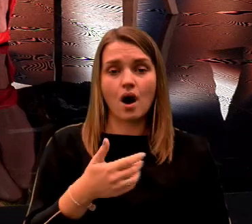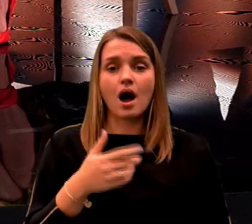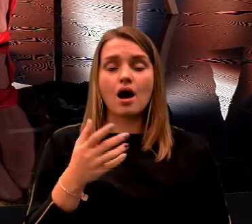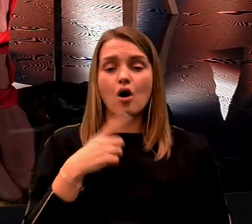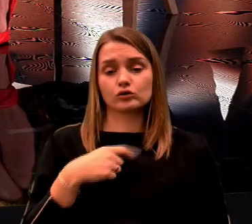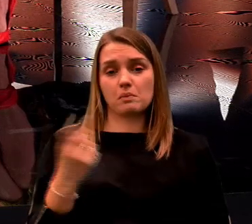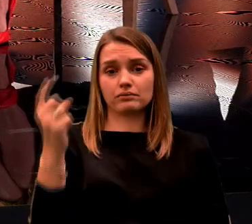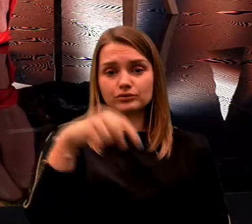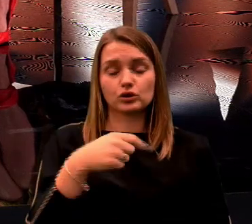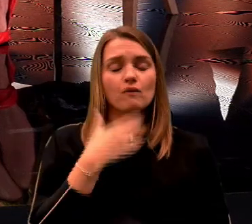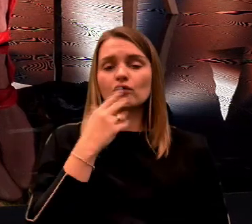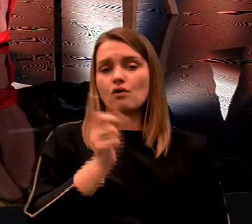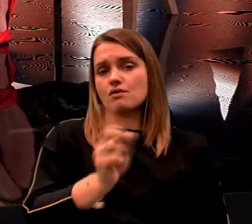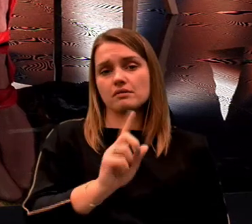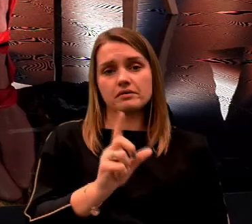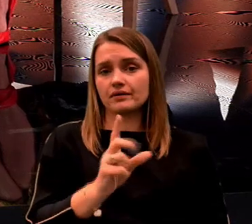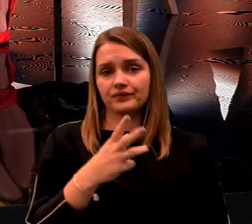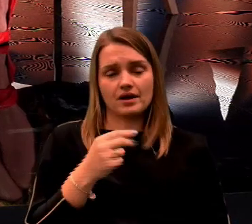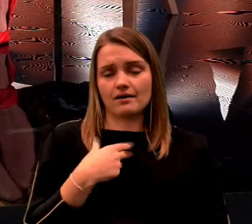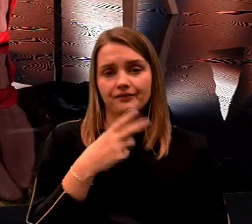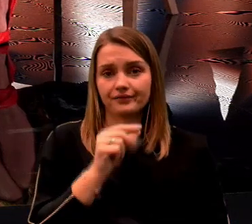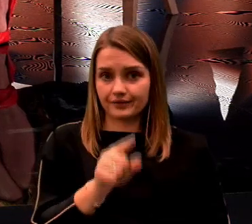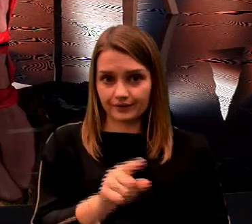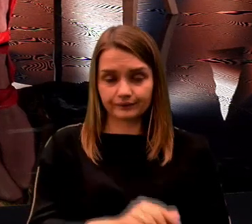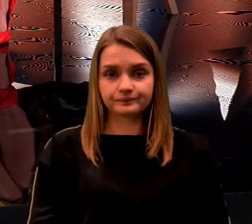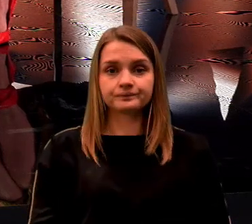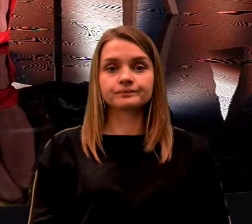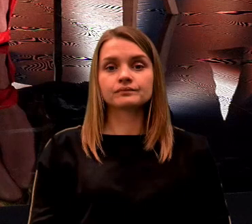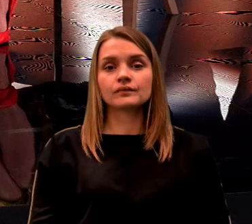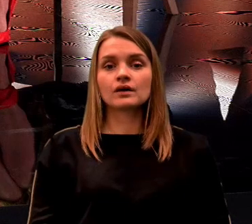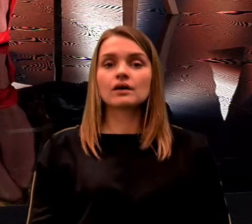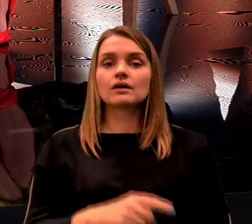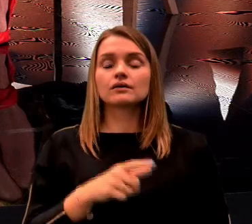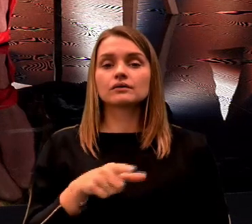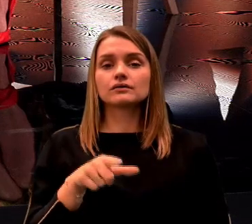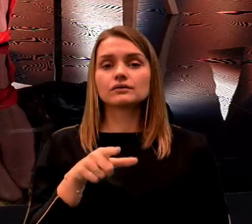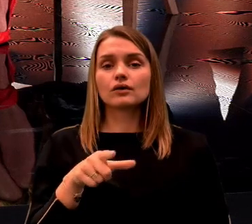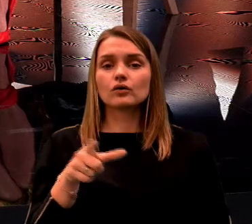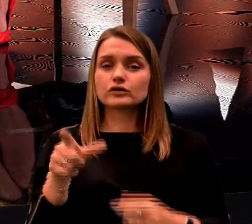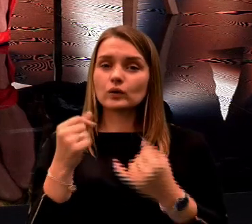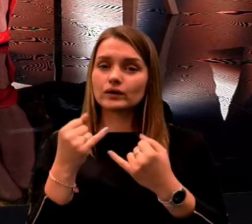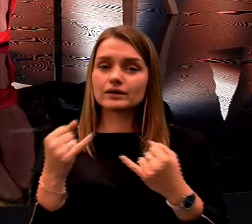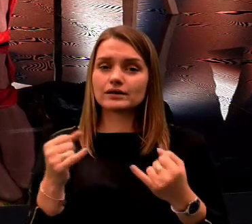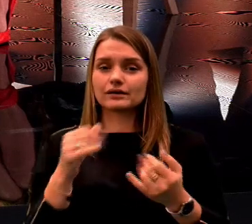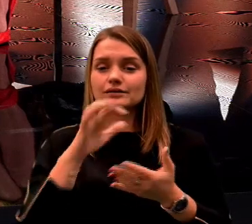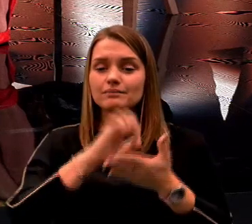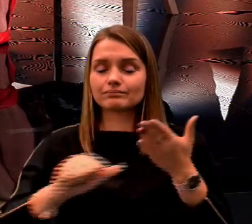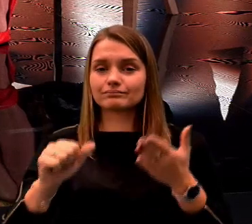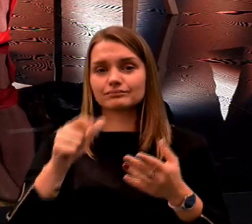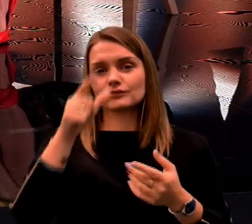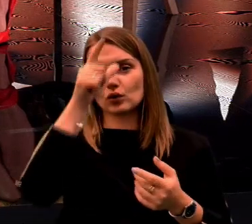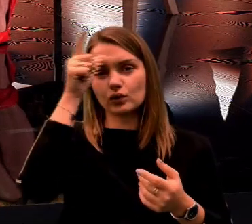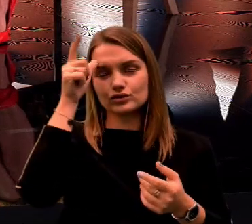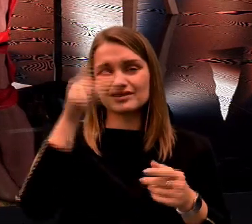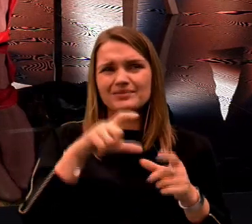nie będziecie zarządzali, prawda? Mamy jeszcze rynek coraz bardziej pracobiorcy niż pracodawcy, więc myślę, że trochę ta